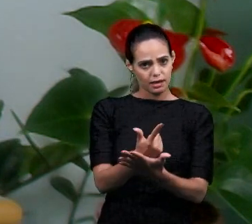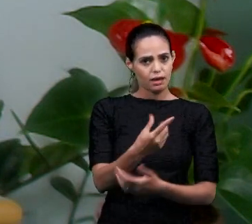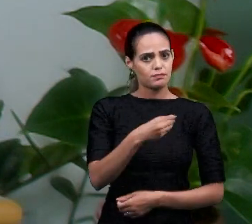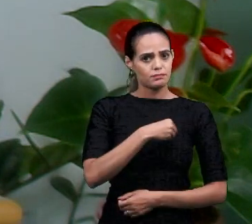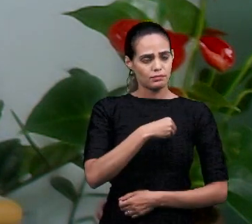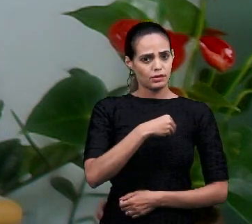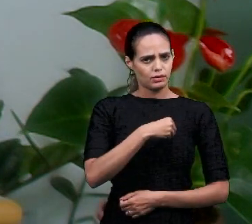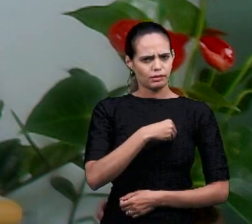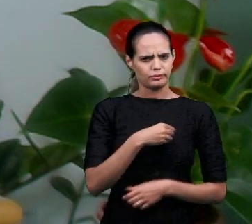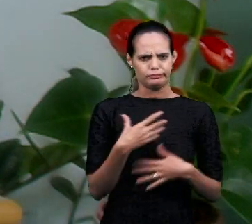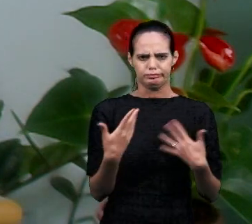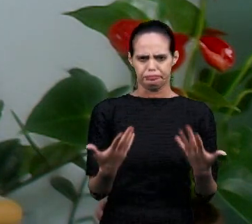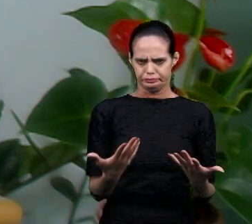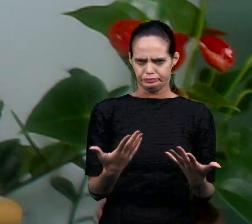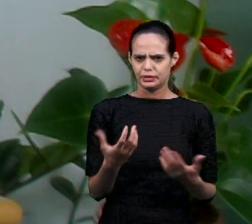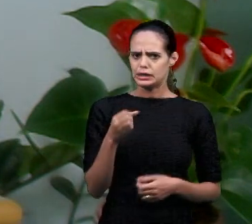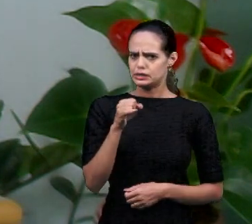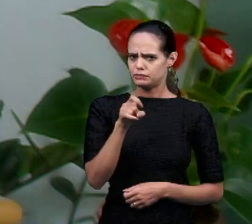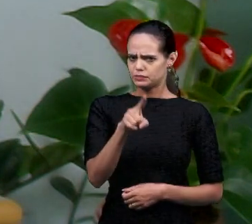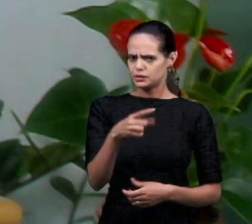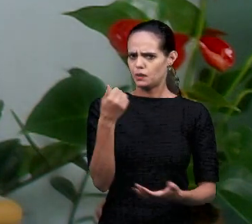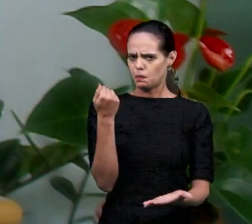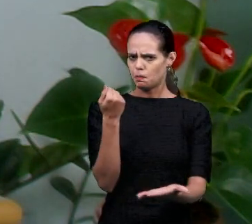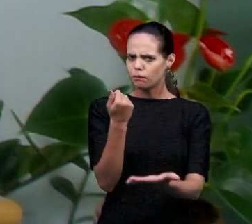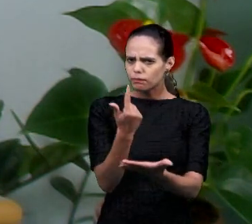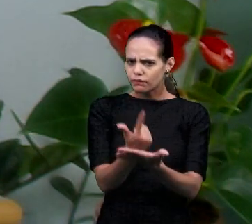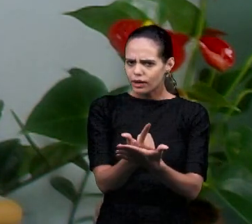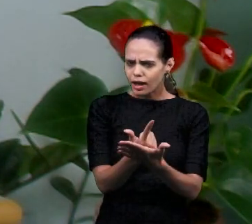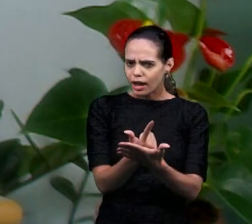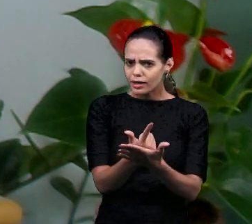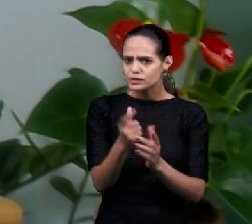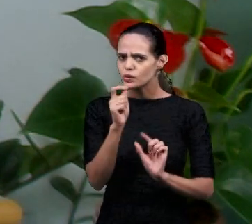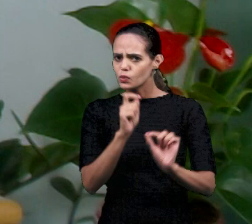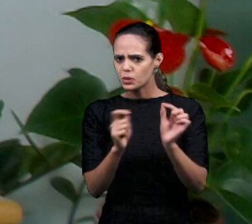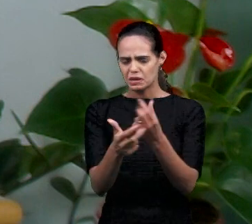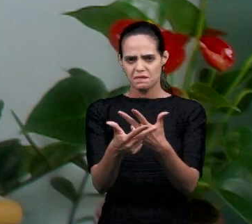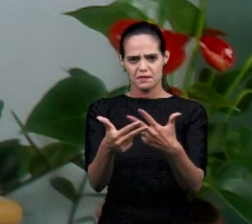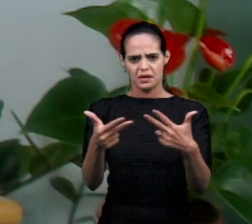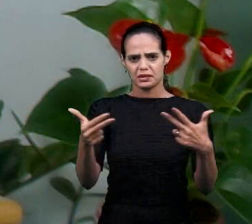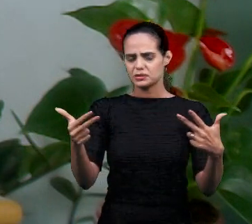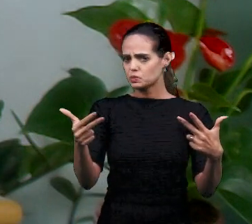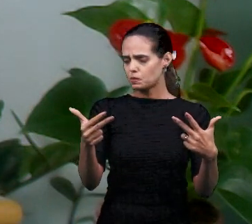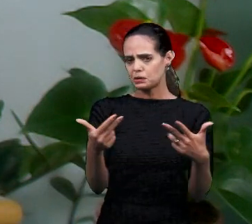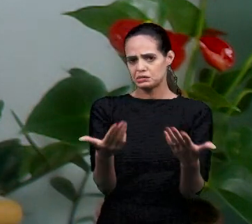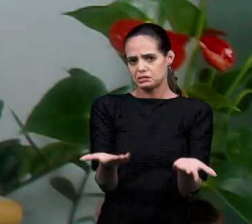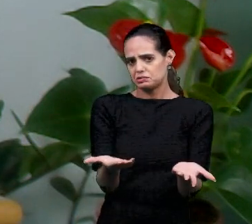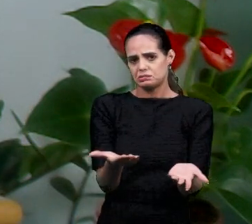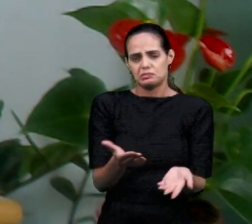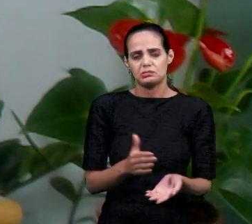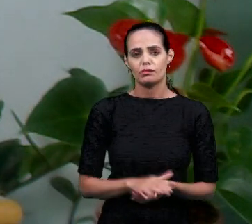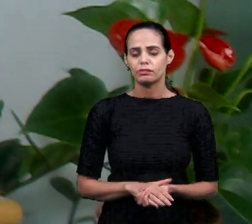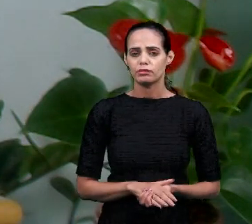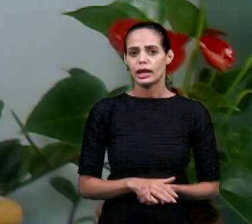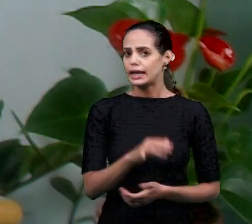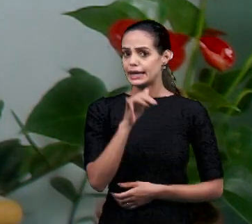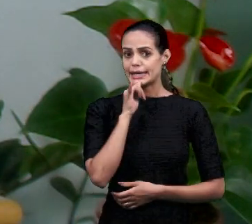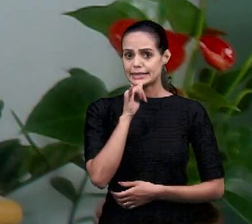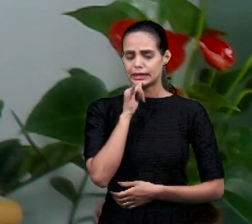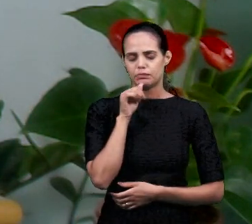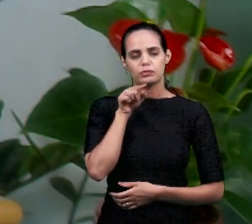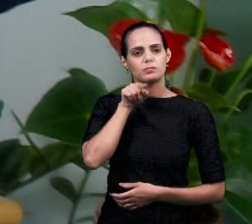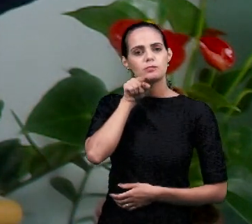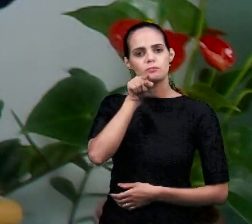Vous pourriez voir vos péchés pardonnés à la mesure que vous achetez les indulgences. C'était